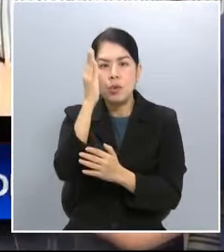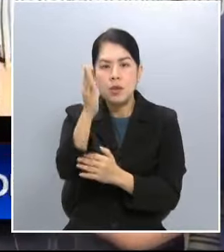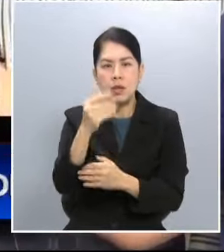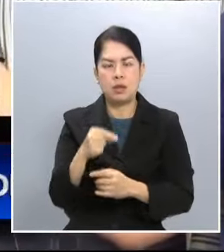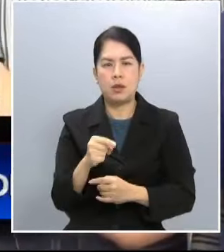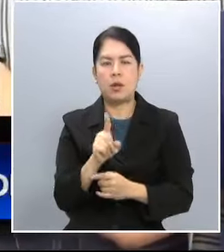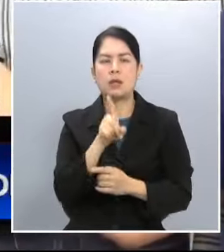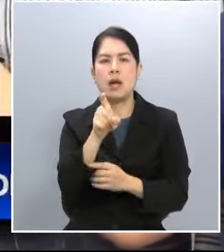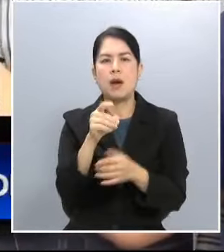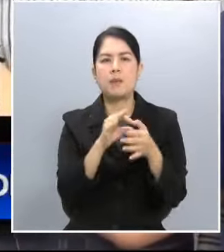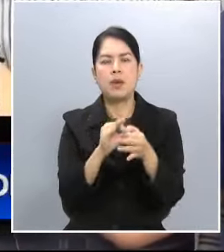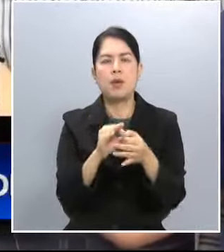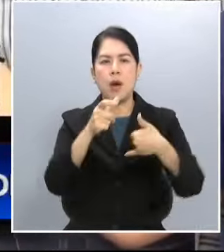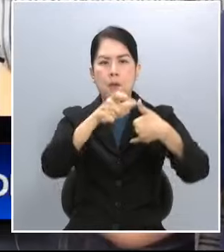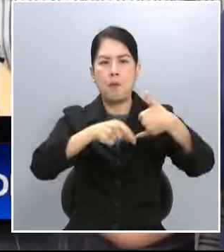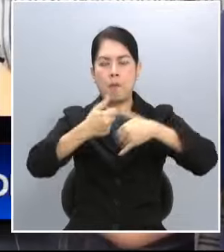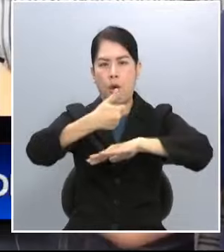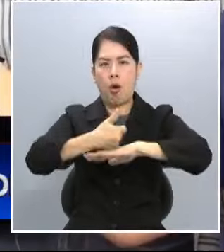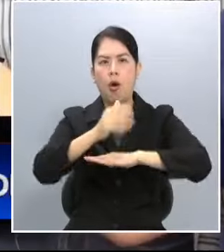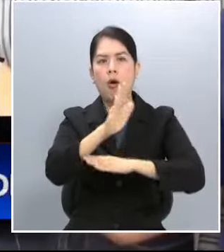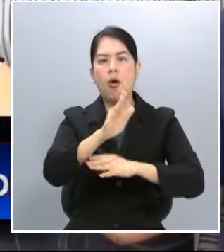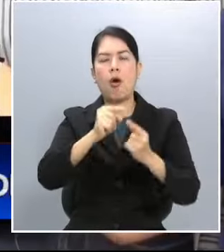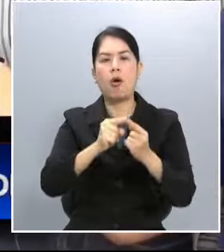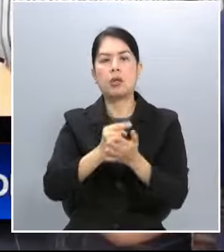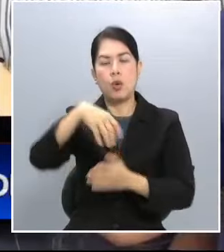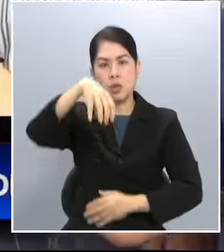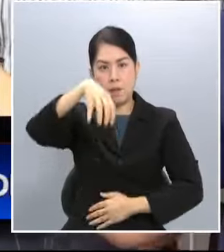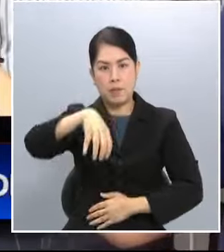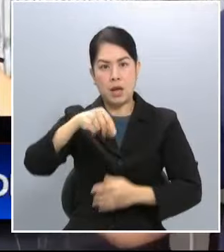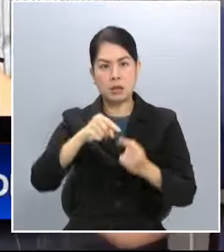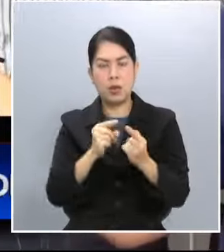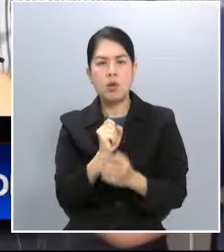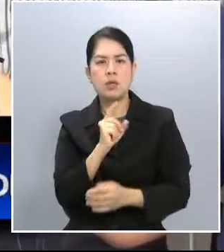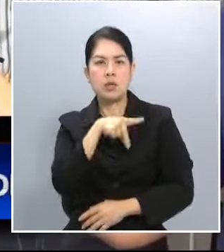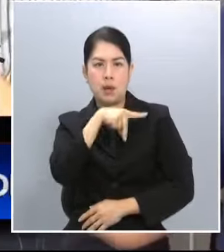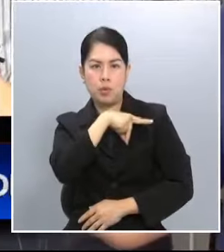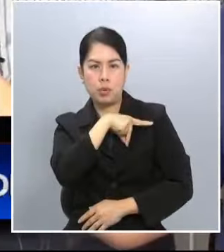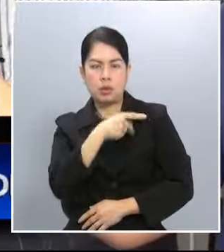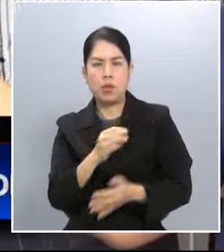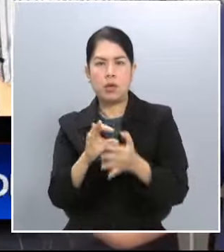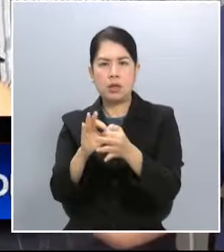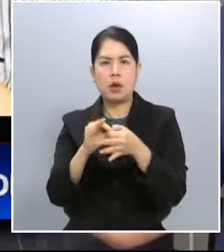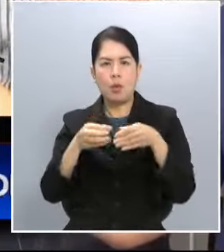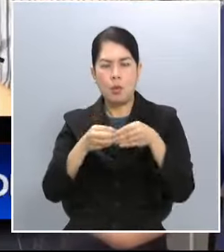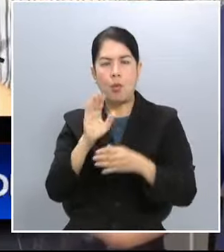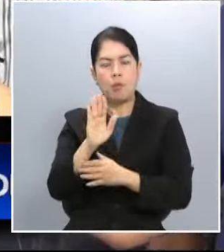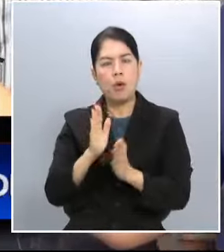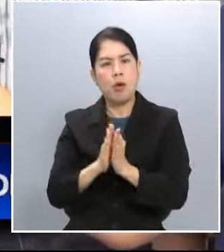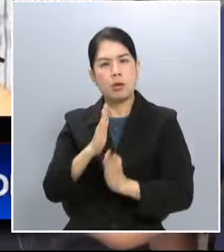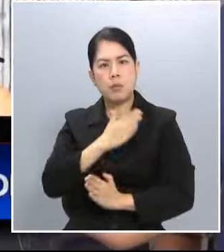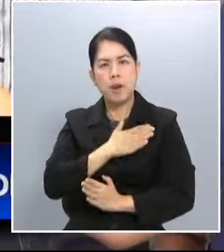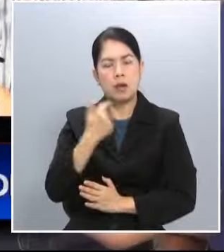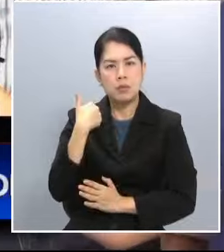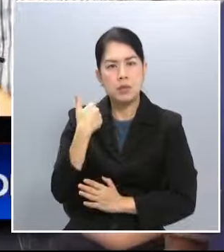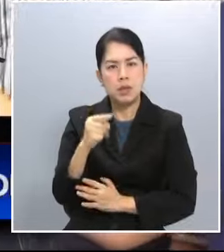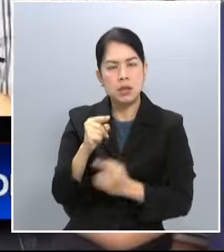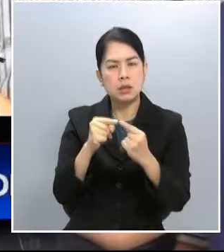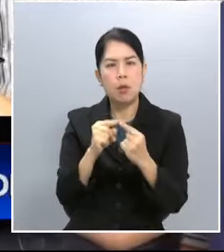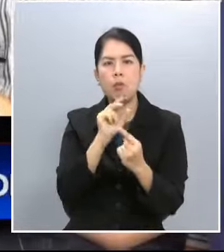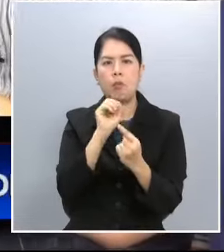านผอ.สำนักงานพุทธศาสนาที่ท่านลงนามในหนังสือแจ้งมติของเขตรัฐสมาคมนะครับซึ่งในหนังสือทั้งกล่าวเนี่ยไม่ได้ระบุว่าเป็นชื่อใคร